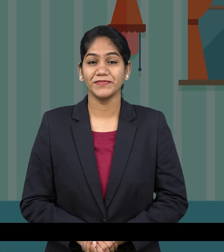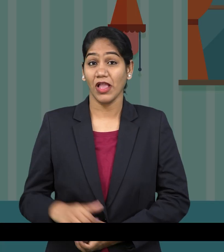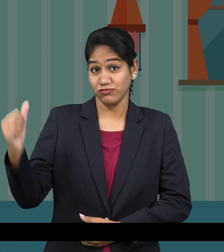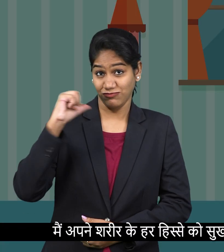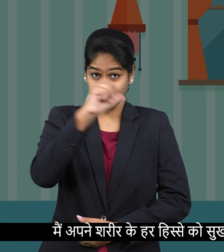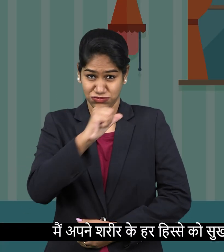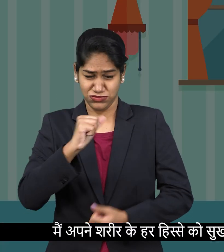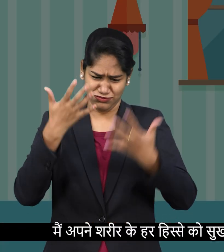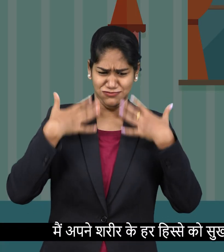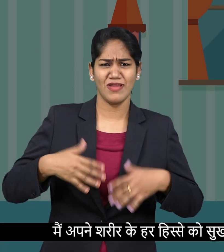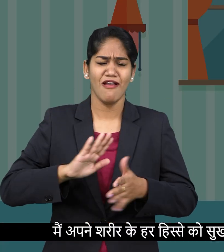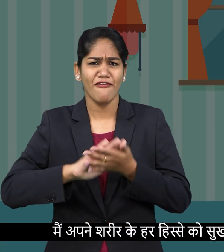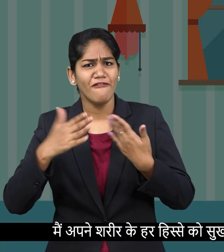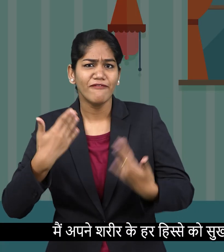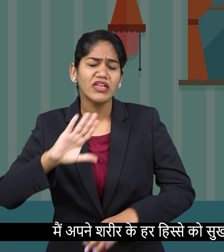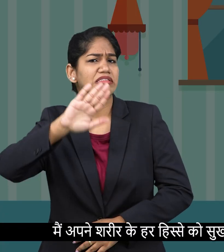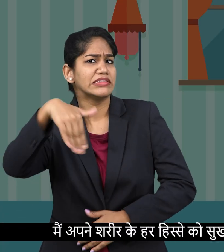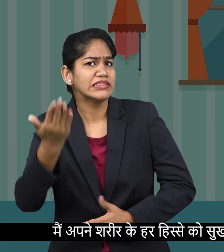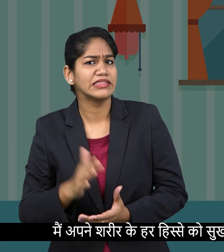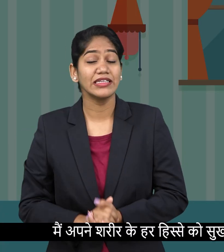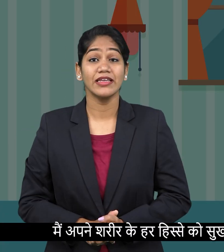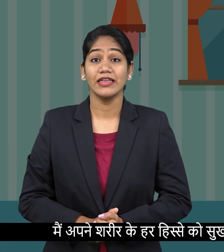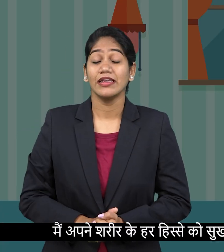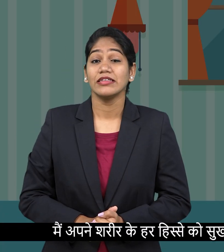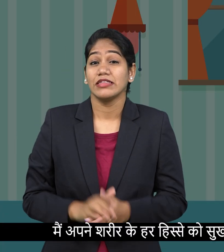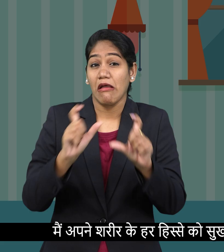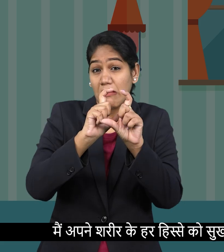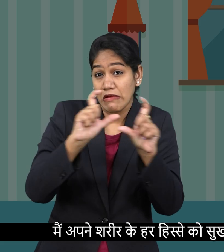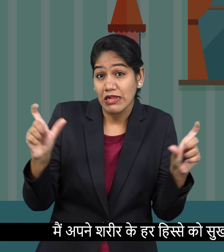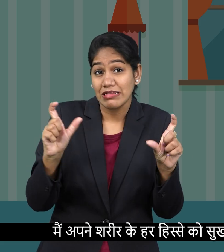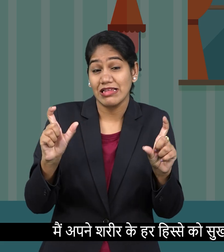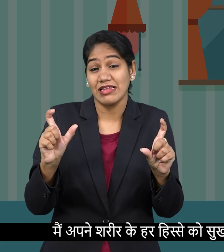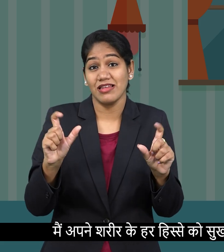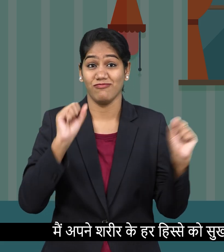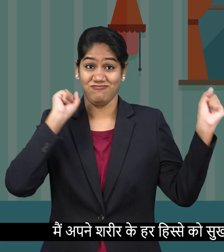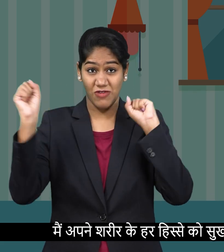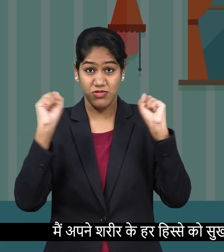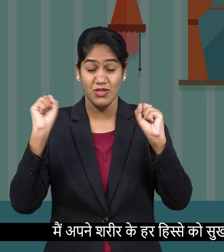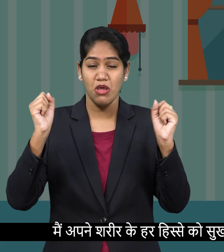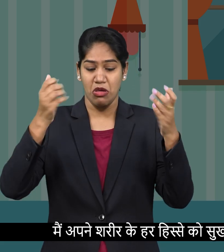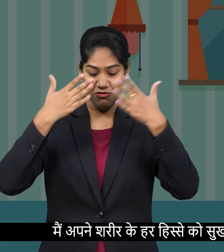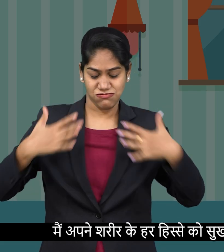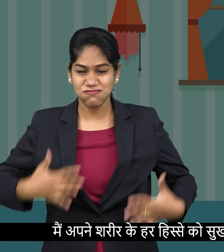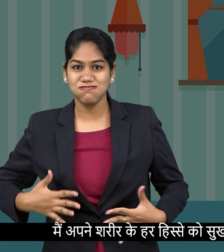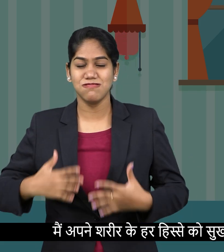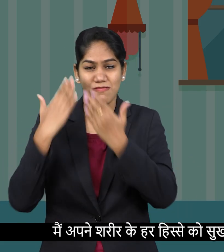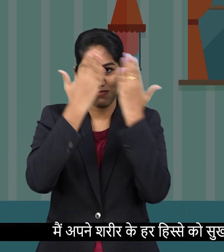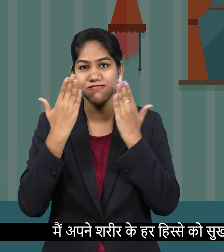उसके बाद मैं अपने शरीर के हर हिस्से को सुखाने के लिए एक साफ तौलिए का उपयोग करता हूँ।